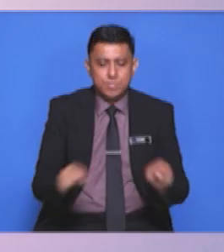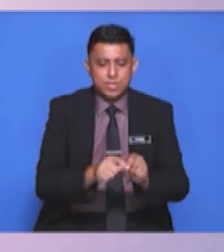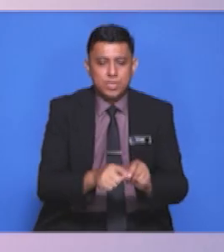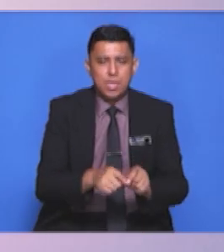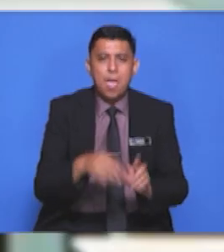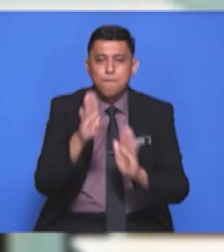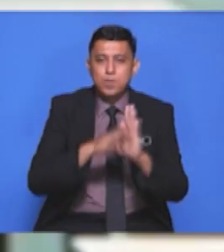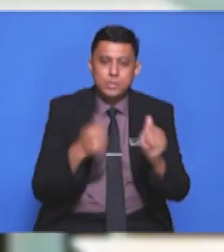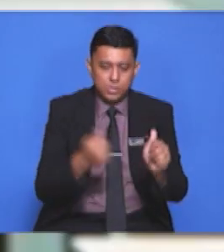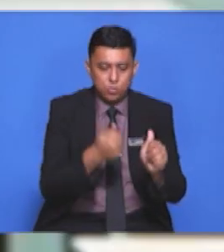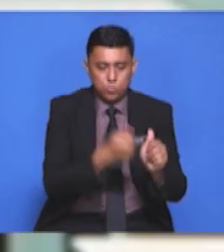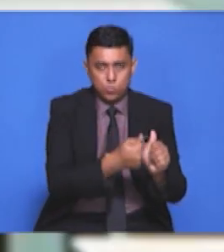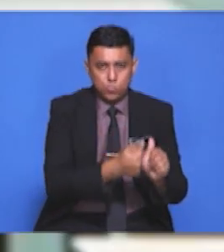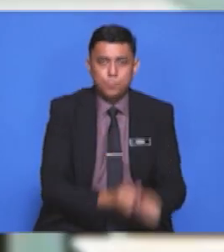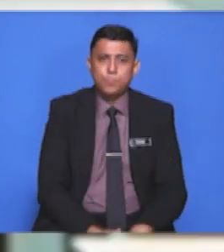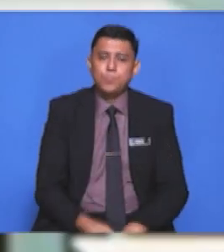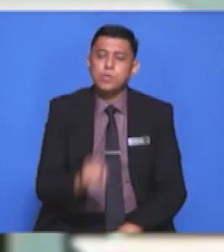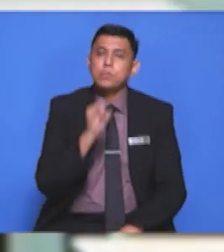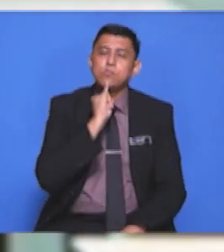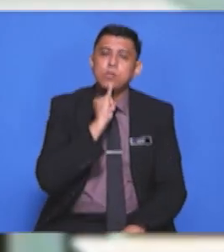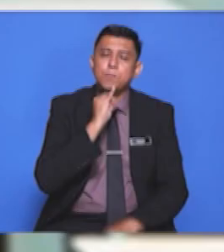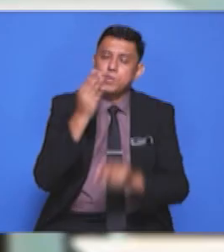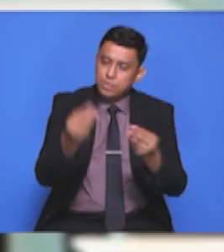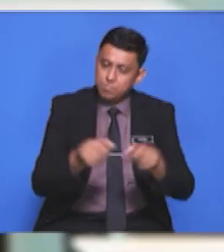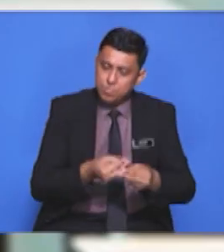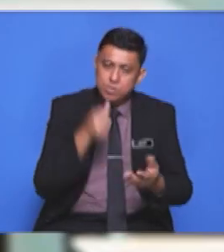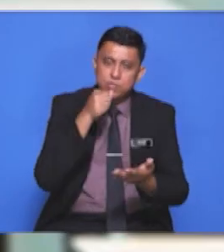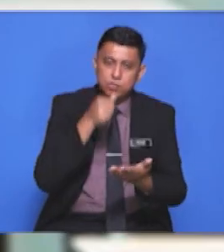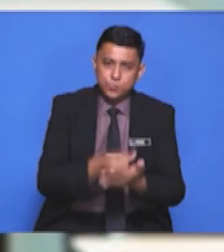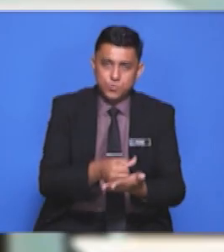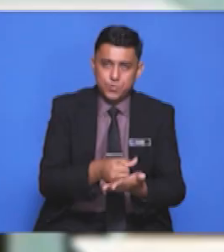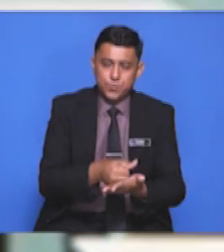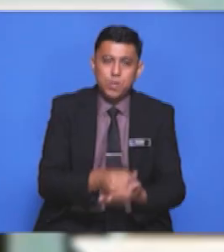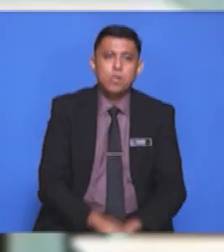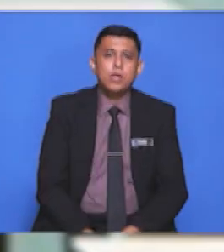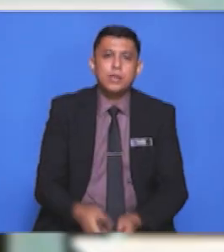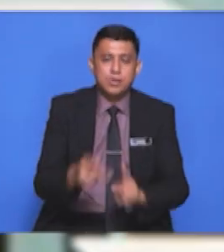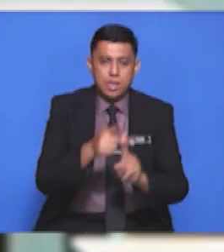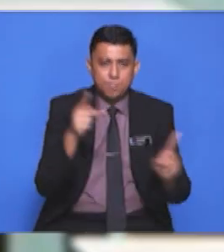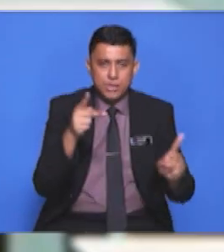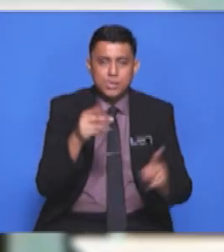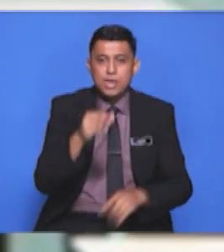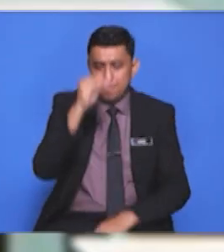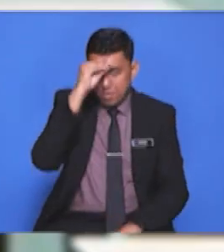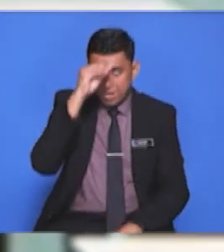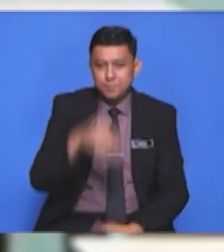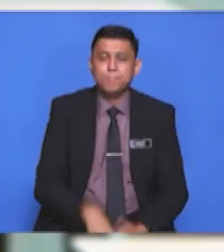berikut Ibu menerima surat Daripada Abang